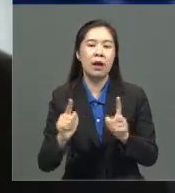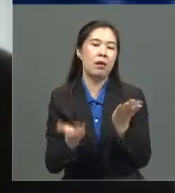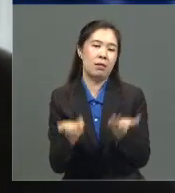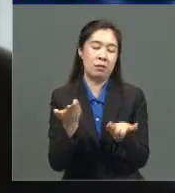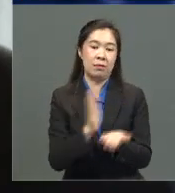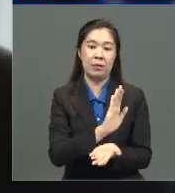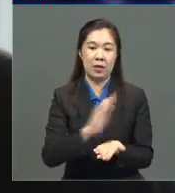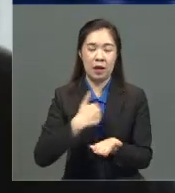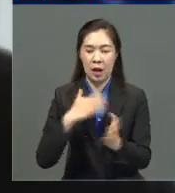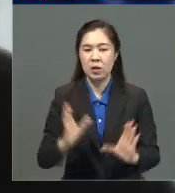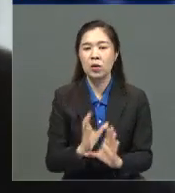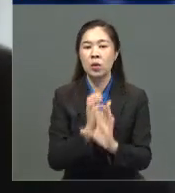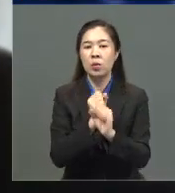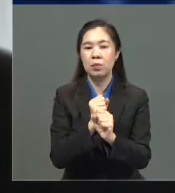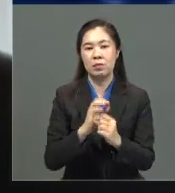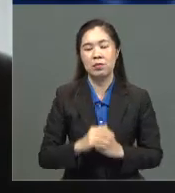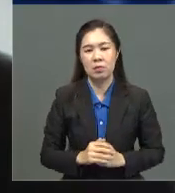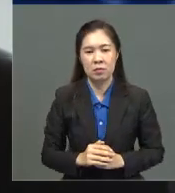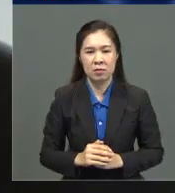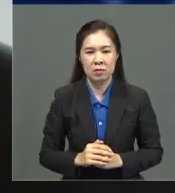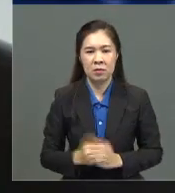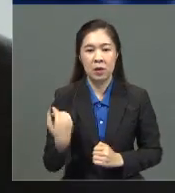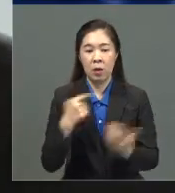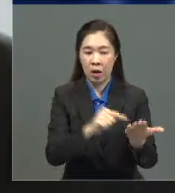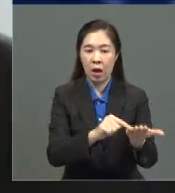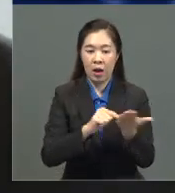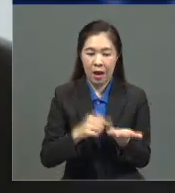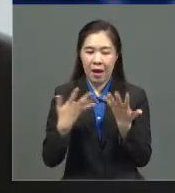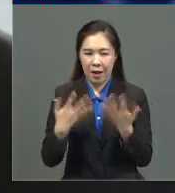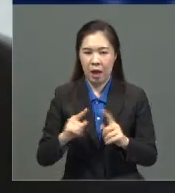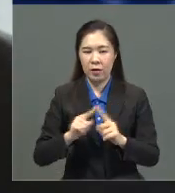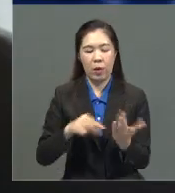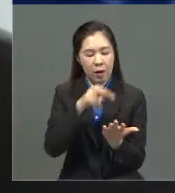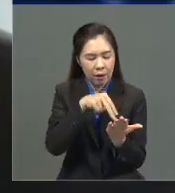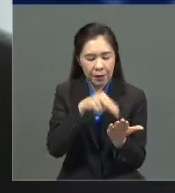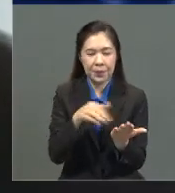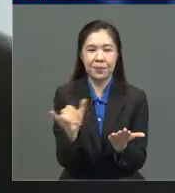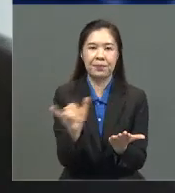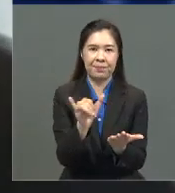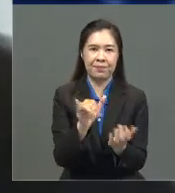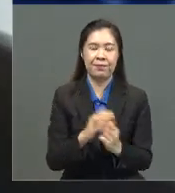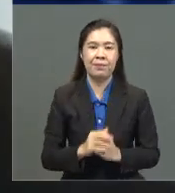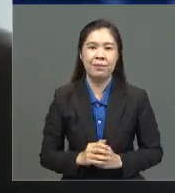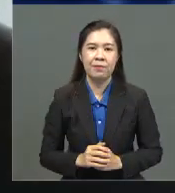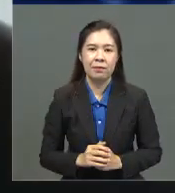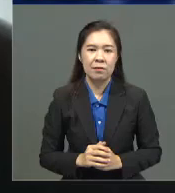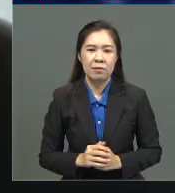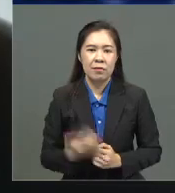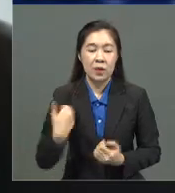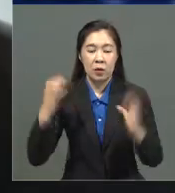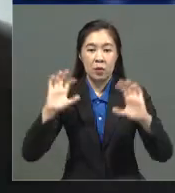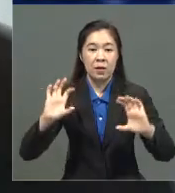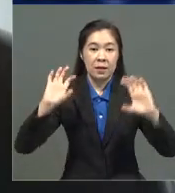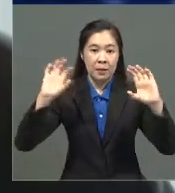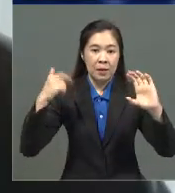เรียบร้อยมีคนสำหรับผมแล้วแล้วแต่ผมยังไม่เห็นยังไม่ได้ดูจะปล่อยให้